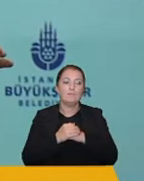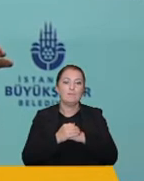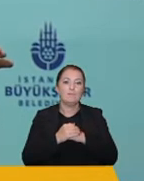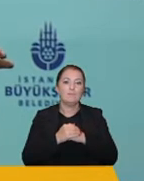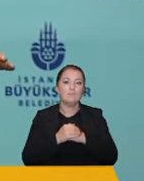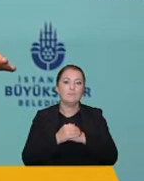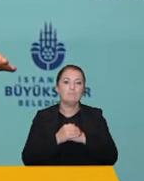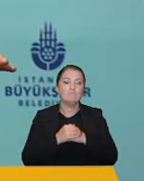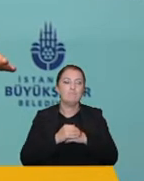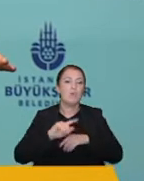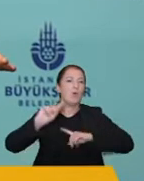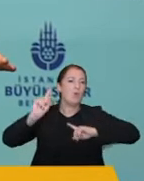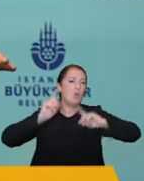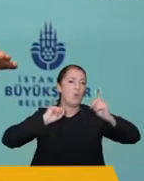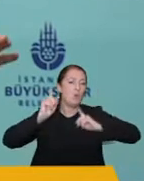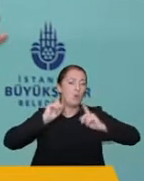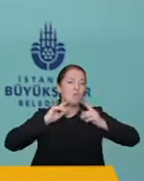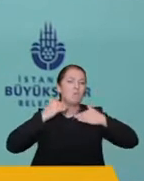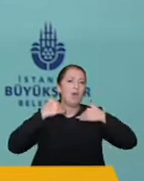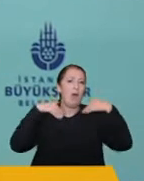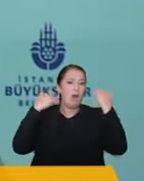adaletten, hukuktan bahsediyorsak,